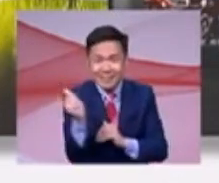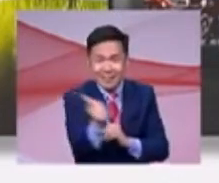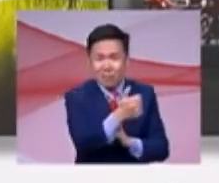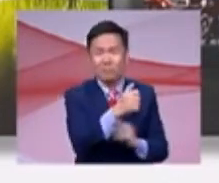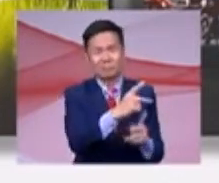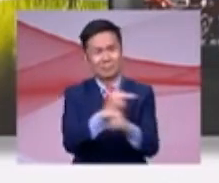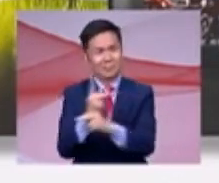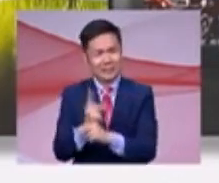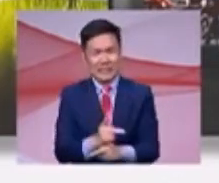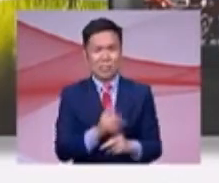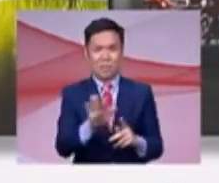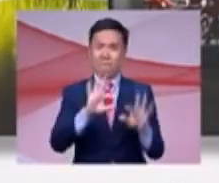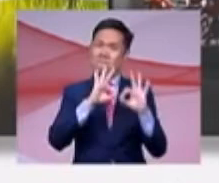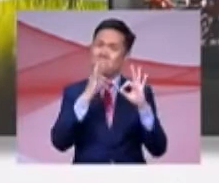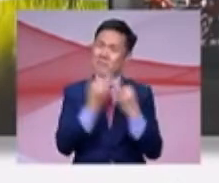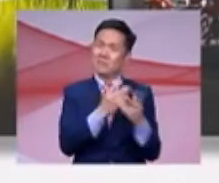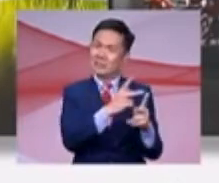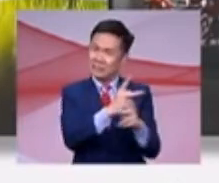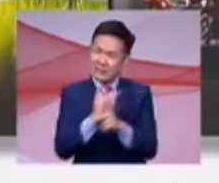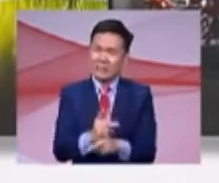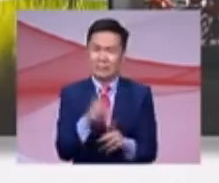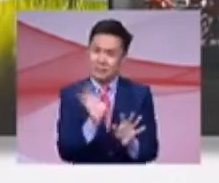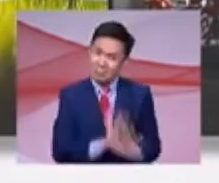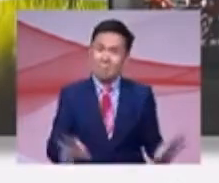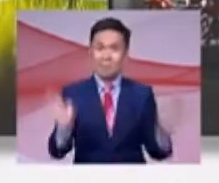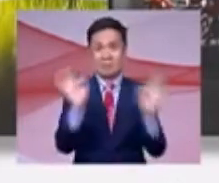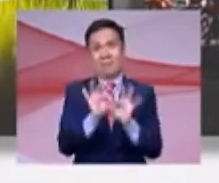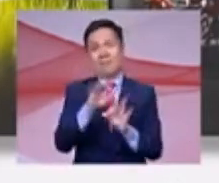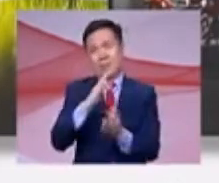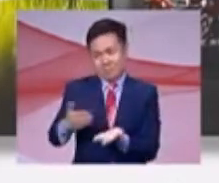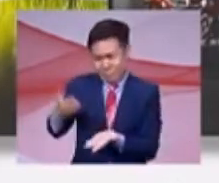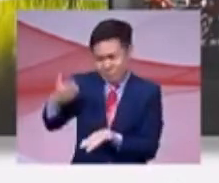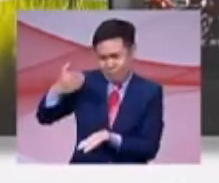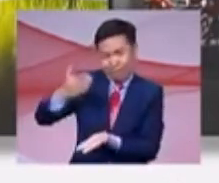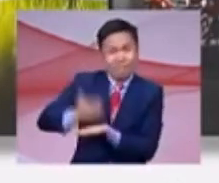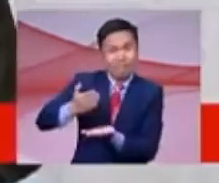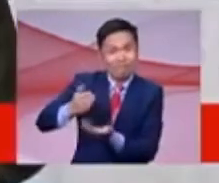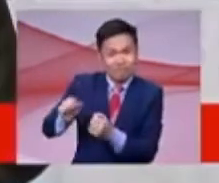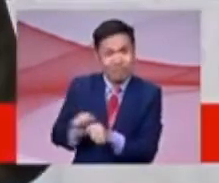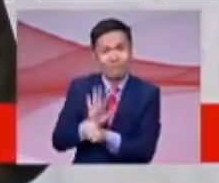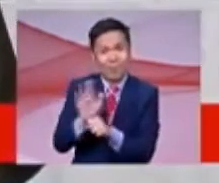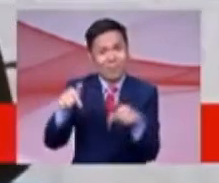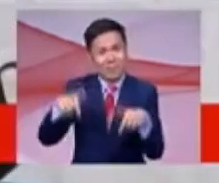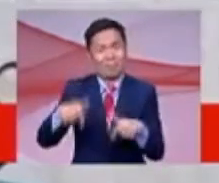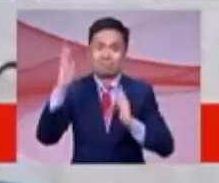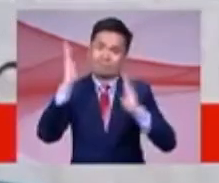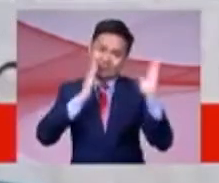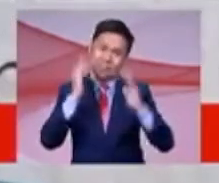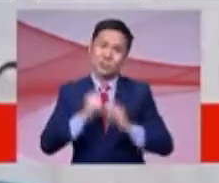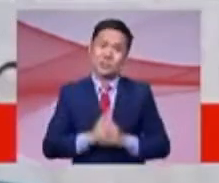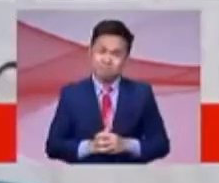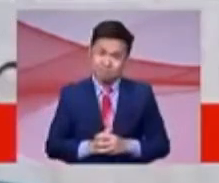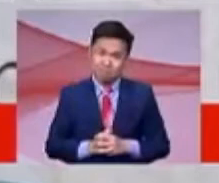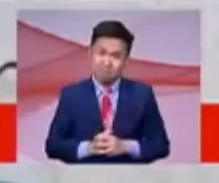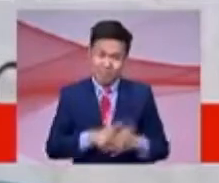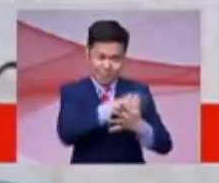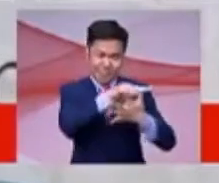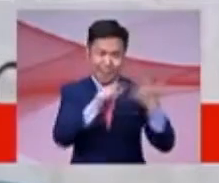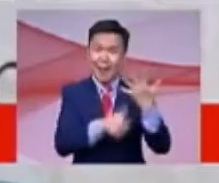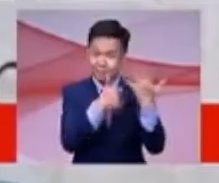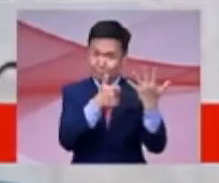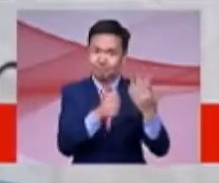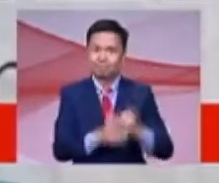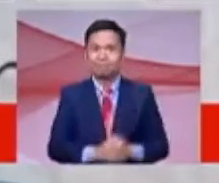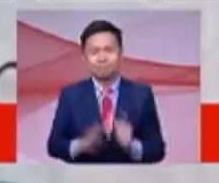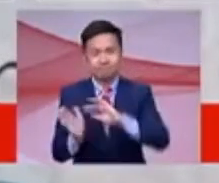kita. Barulah kita boleh putuskan rantaian jangkitan COVID-19 dalam negara kita. Seterusnya, setiap